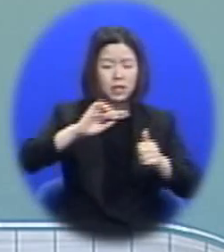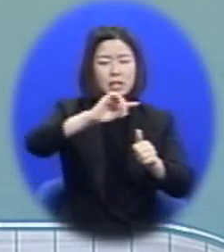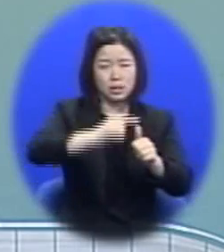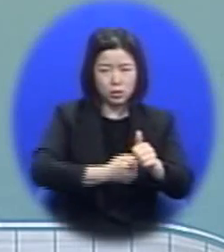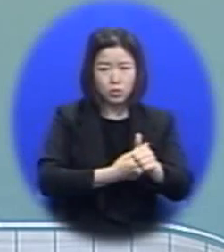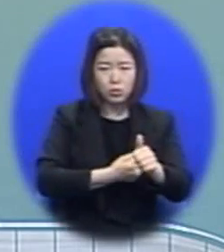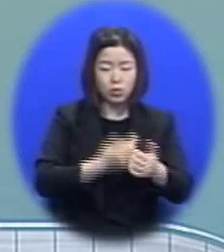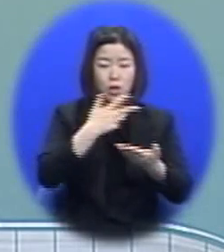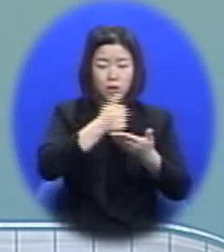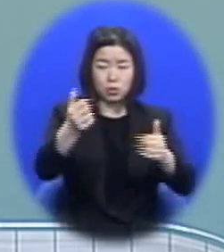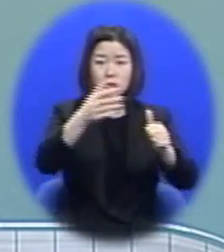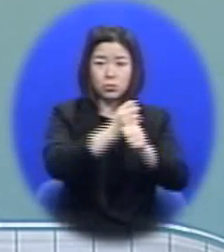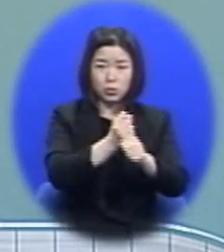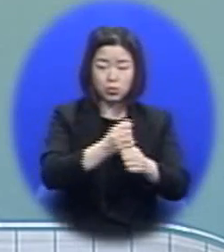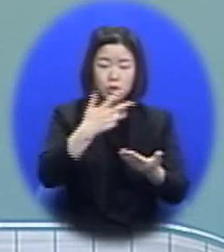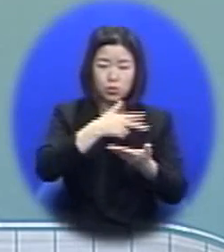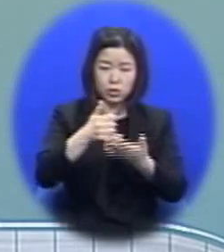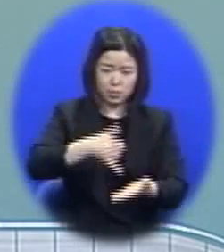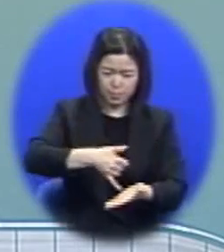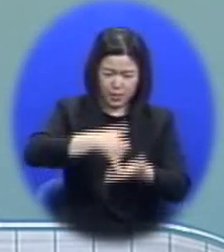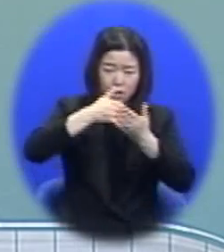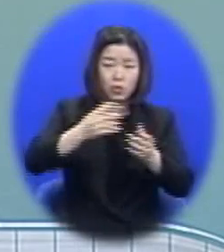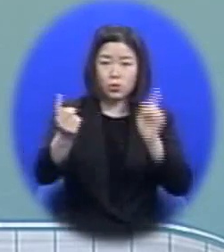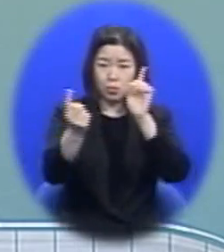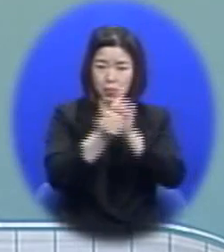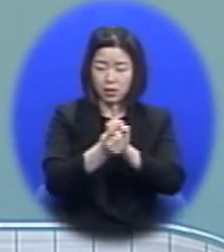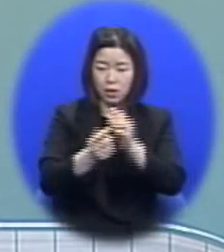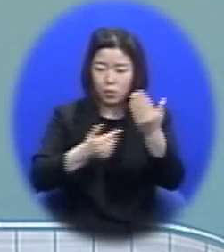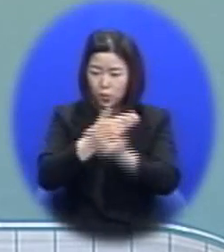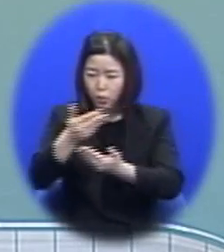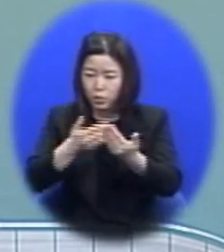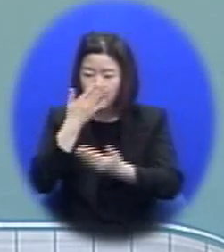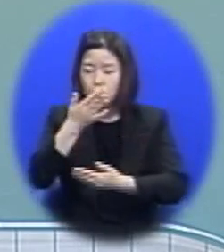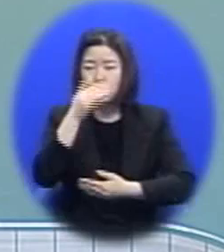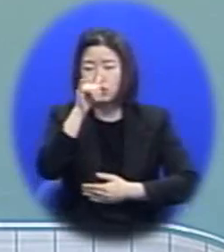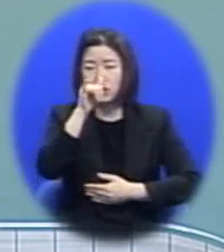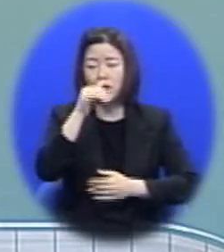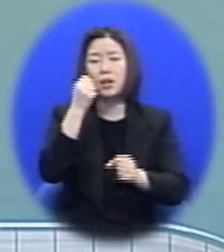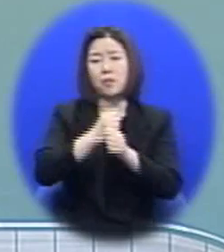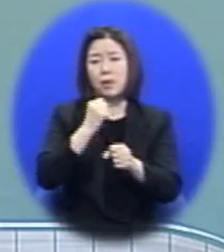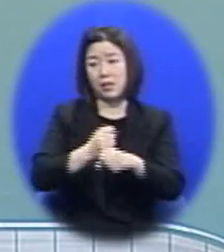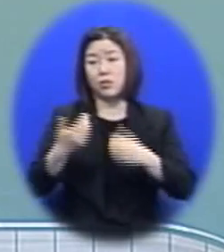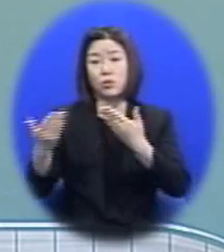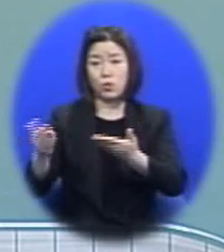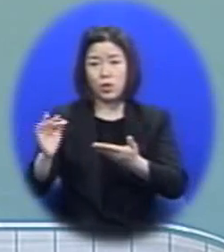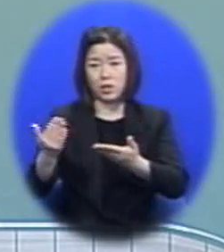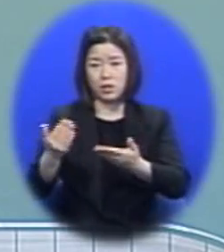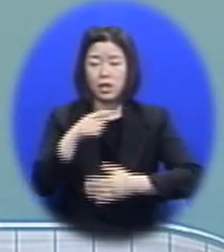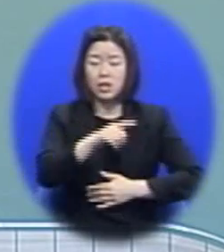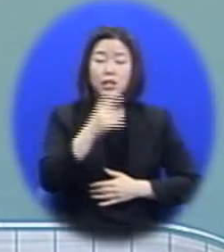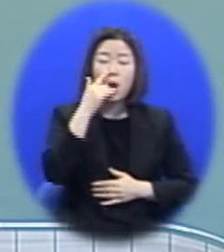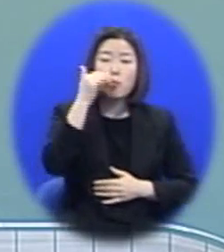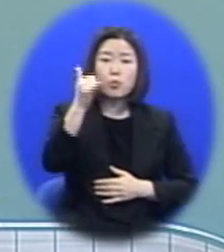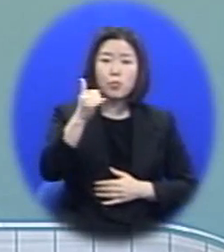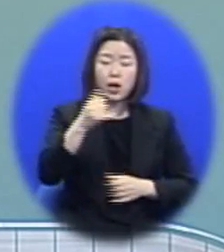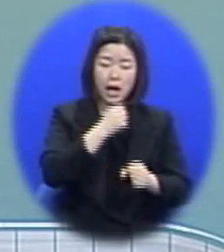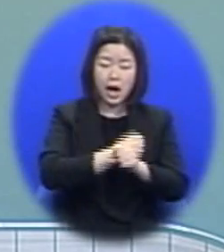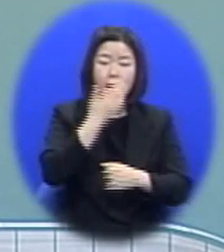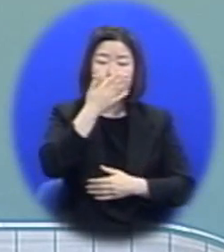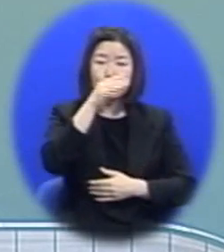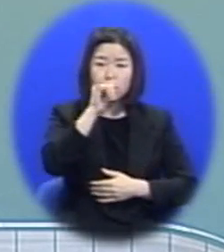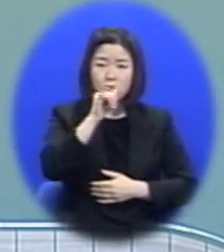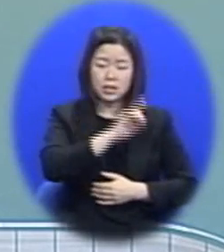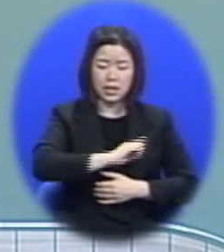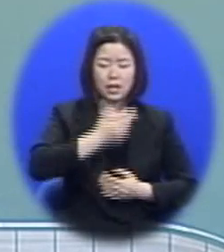붙들고 주님과 인격적으로 만나고 교제할 수 있게 만들어 줘야 되잖아 이게 부모가 해 줄 수 있는 가장 중요한 일이잖아요